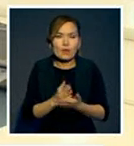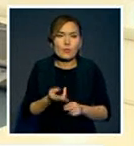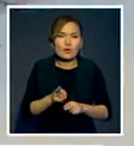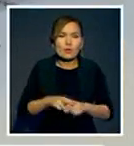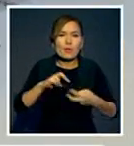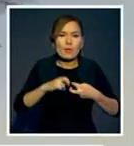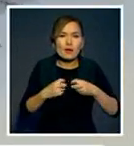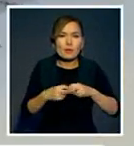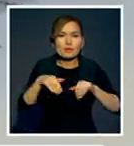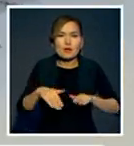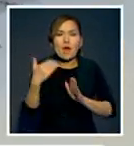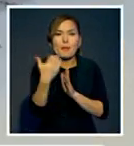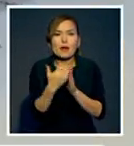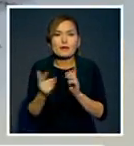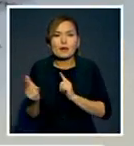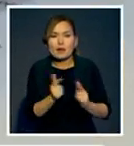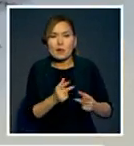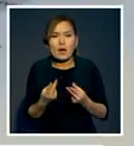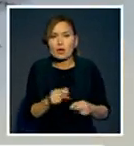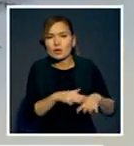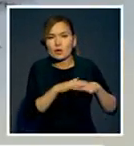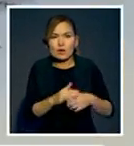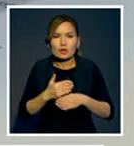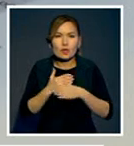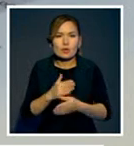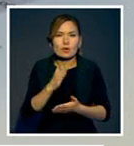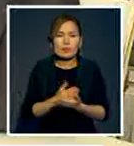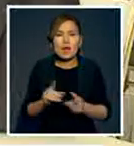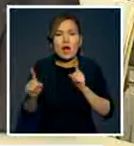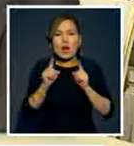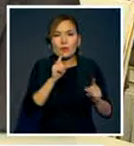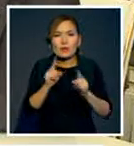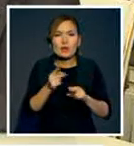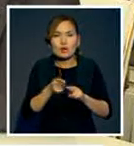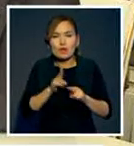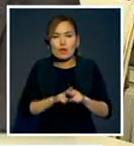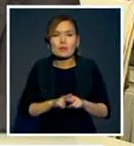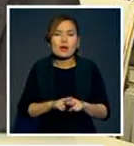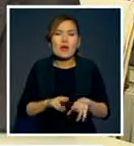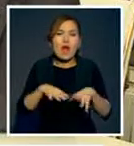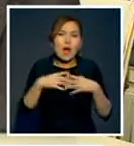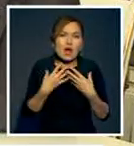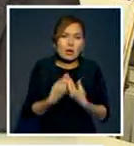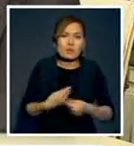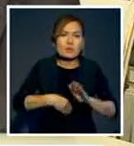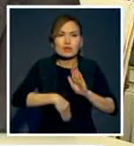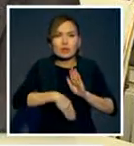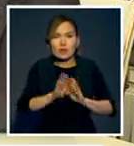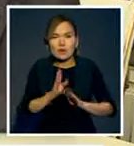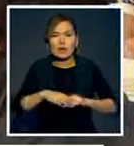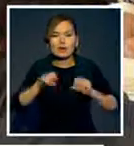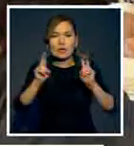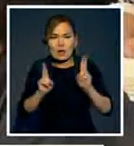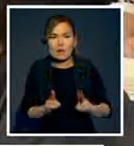түйткілді шешу үшін бағдарлама әзірленіп, қаржы бөлу жағы қарастырылып жатыр. Басқосу соңында үздік әлеуметтік қызметкерлер мен қоғам